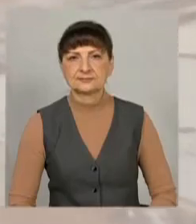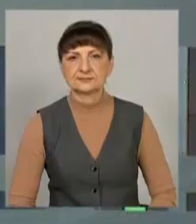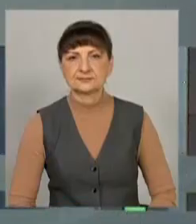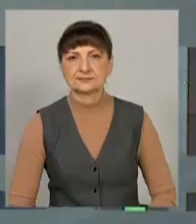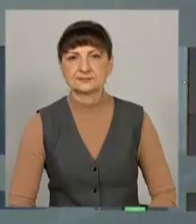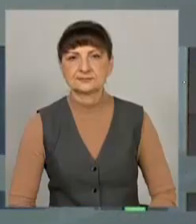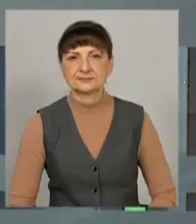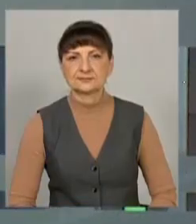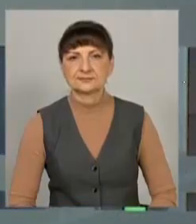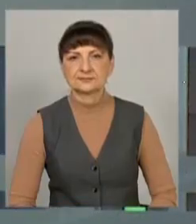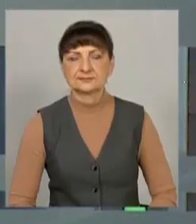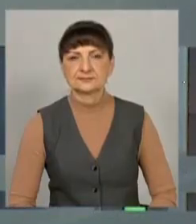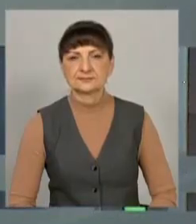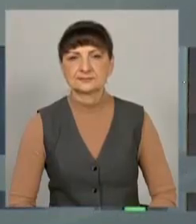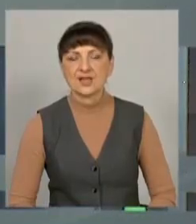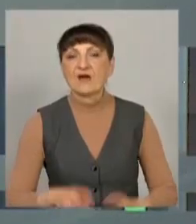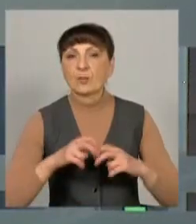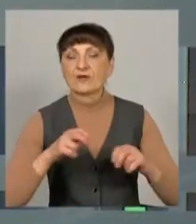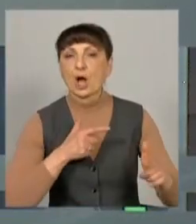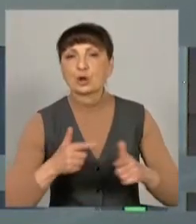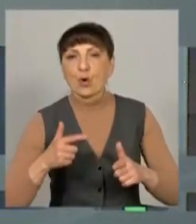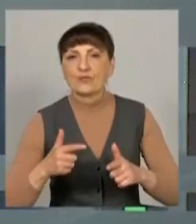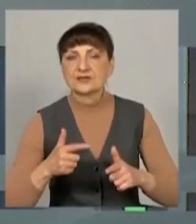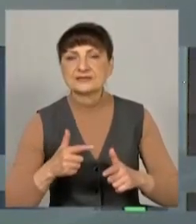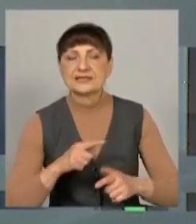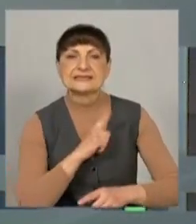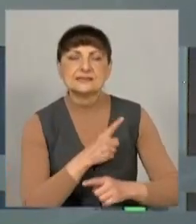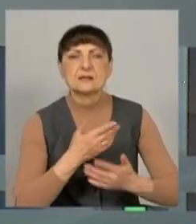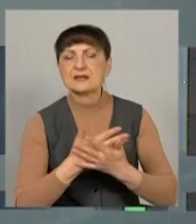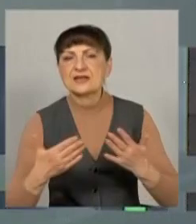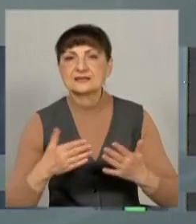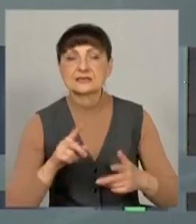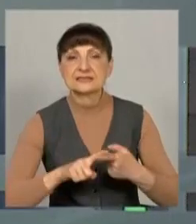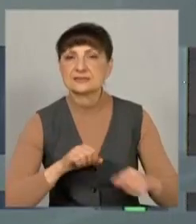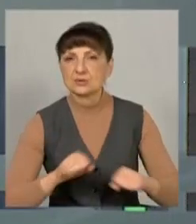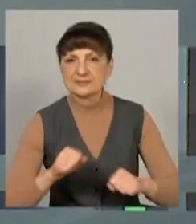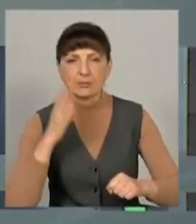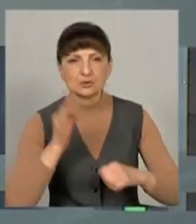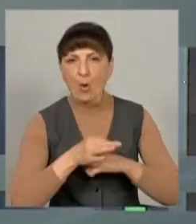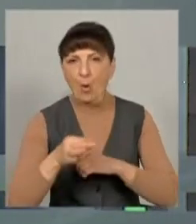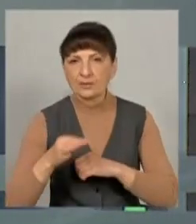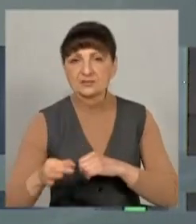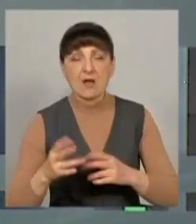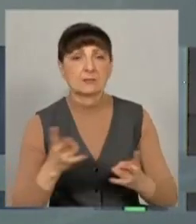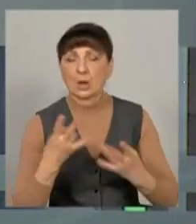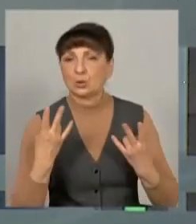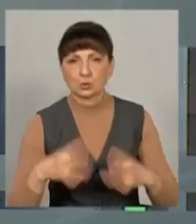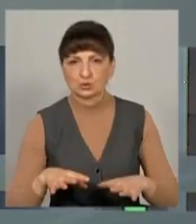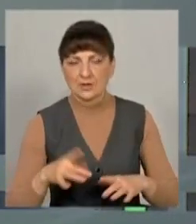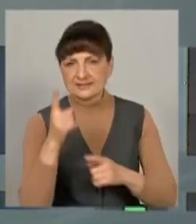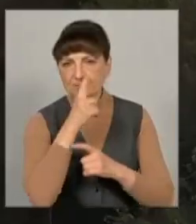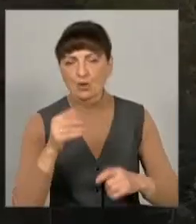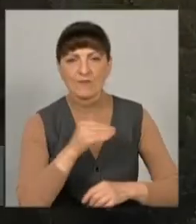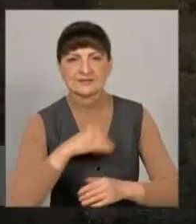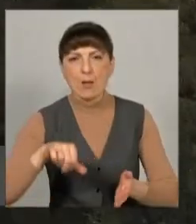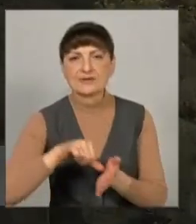область. В проверке готовности силы и средств МЧС к землетрясению в Алматинской области нет необходимости, сообщил